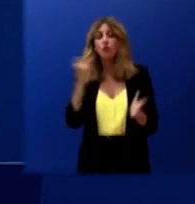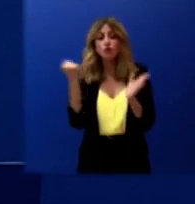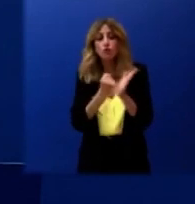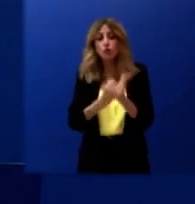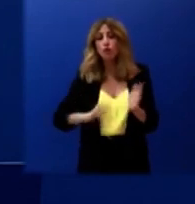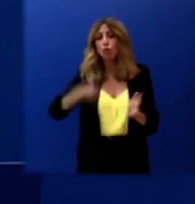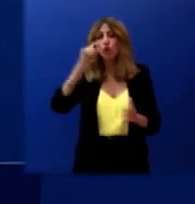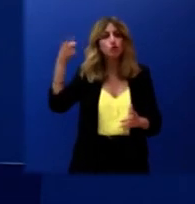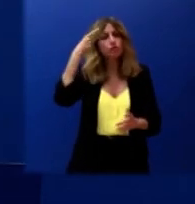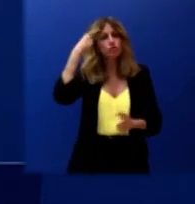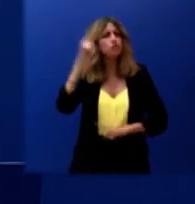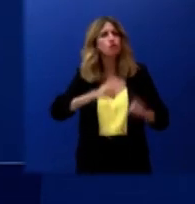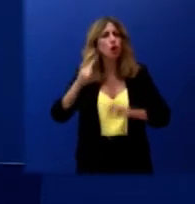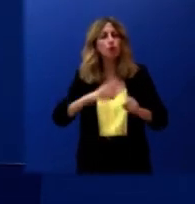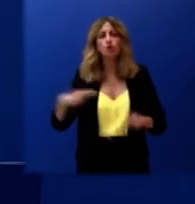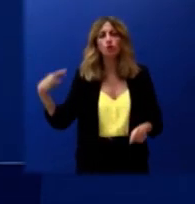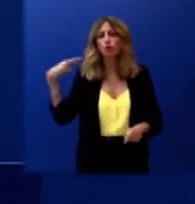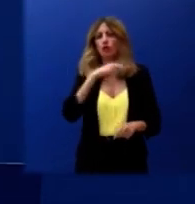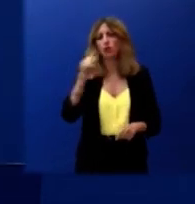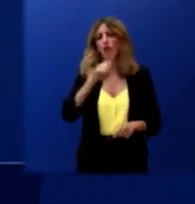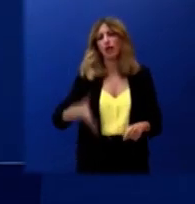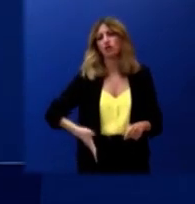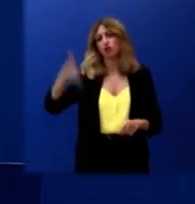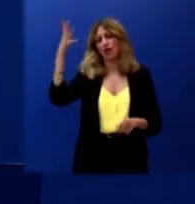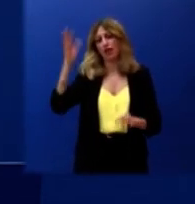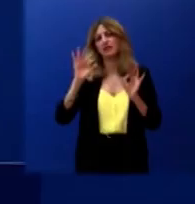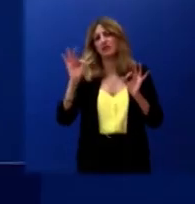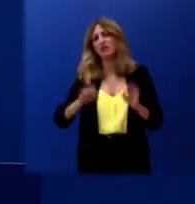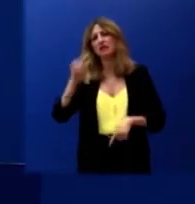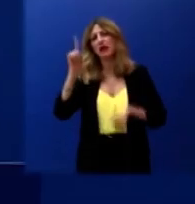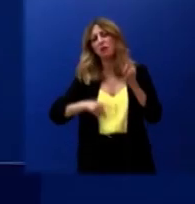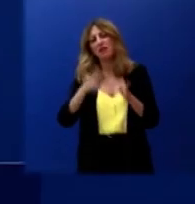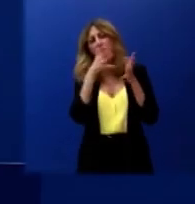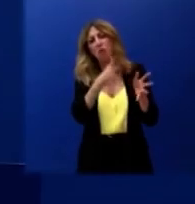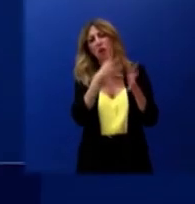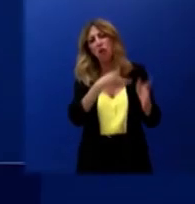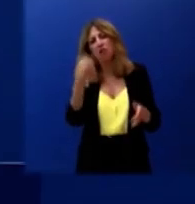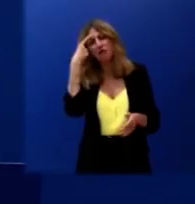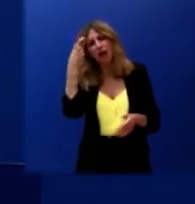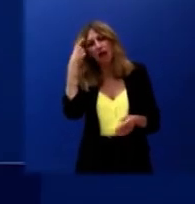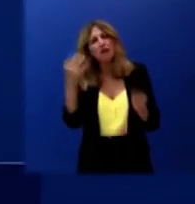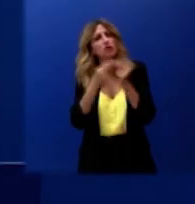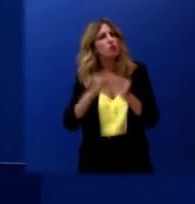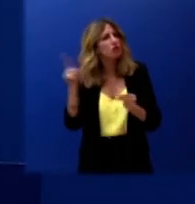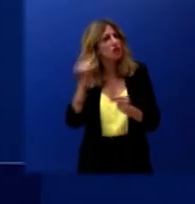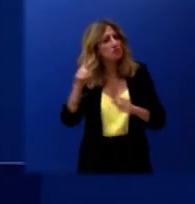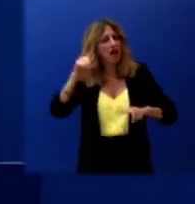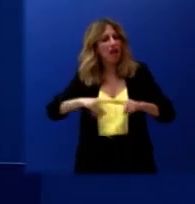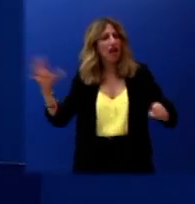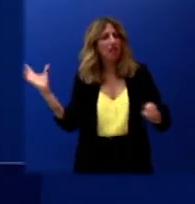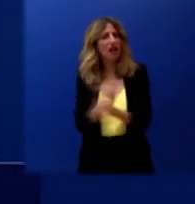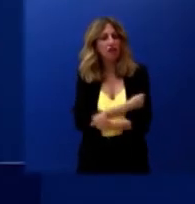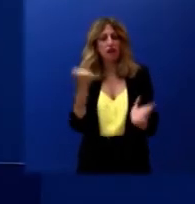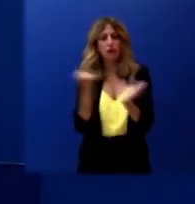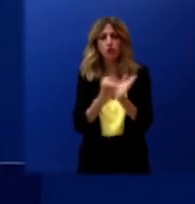χώρα μας, καθώς μπορεί να λειτουργεί σαν λωρίδα ταχείας κυκλοφορίας για τους Ευρωπαίους ταξιδιώτες, να διευκολύνει τις μετακινήσεις τους